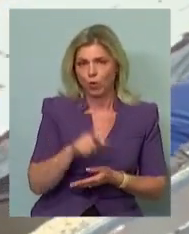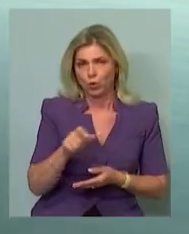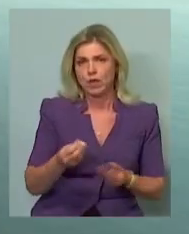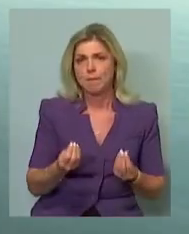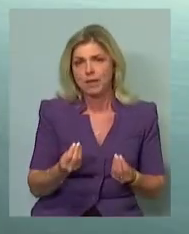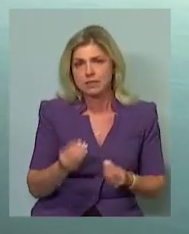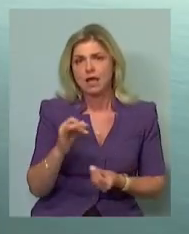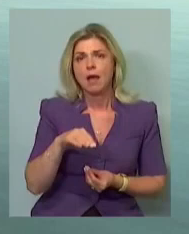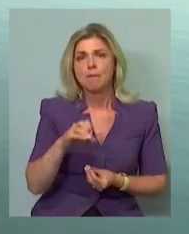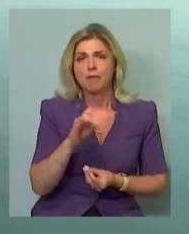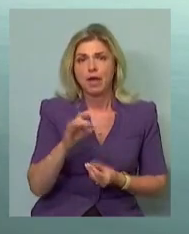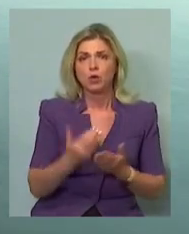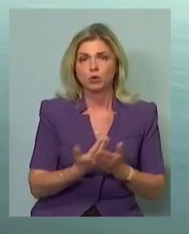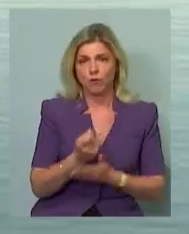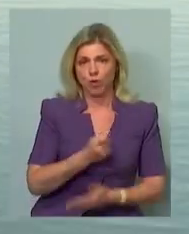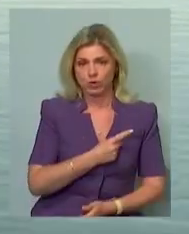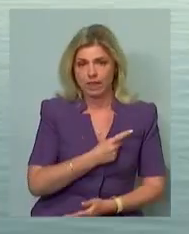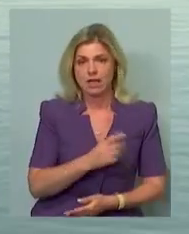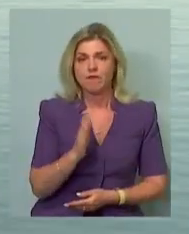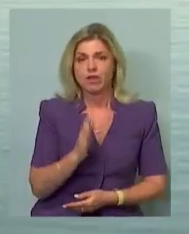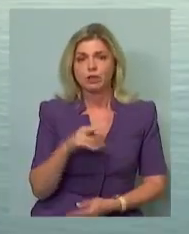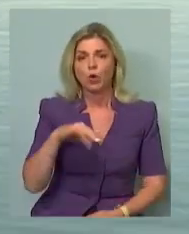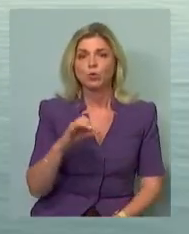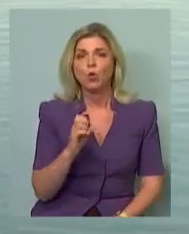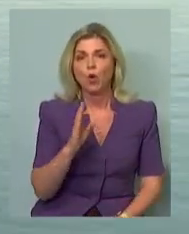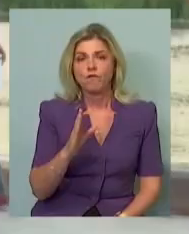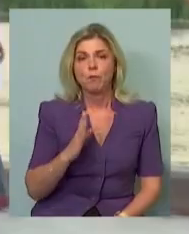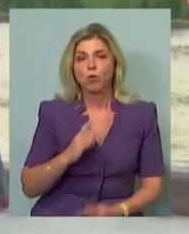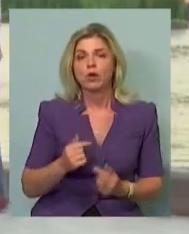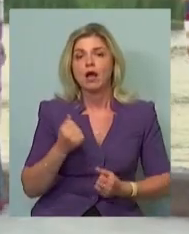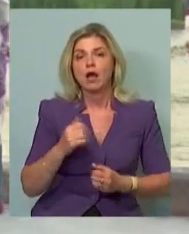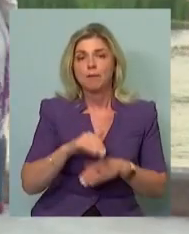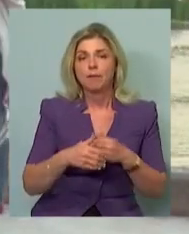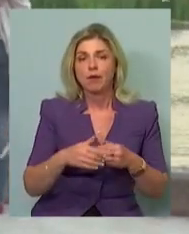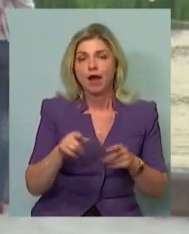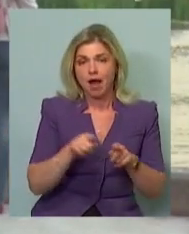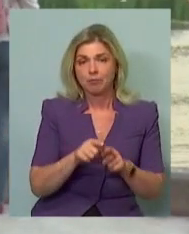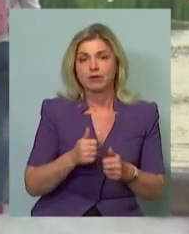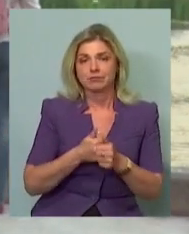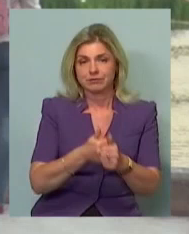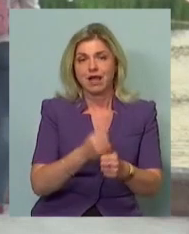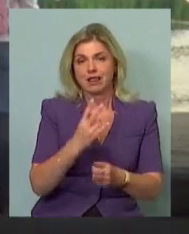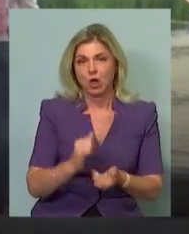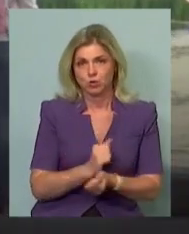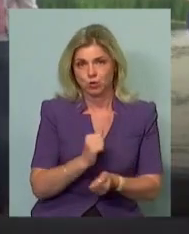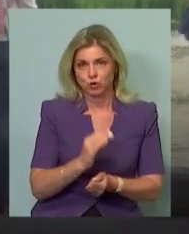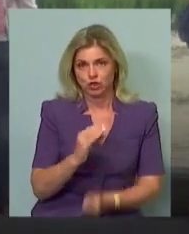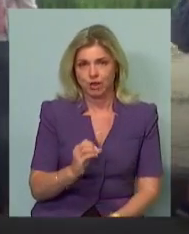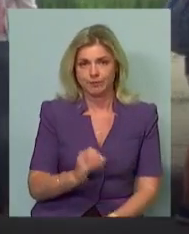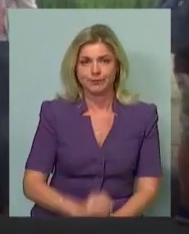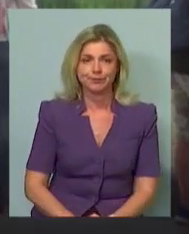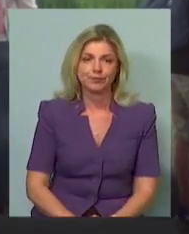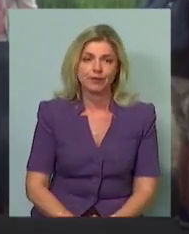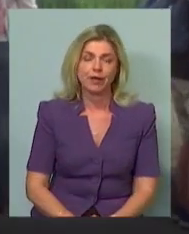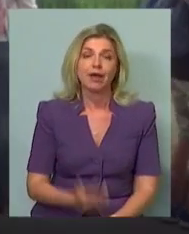мер Нової Одеси. Віталій Луков долатиме дистанцію разом з плавцями, але з сушою. Насправді я приймаю участь у всеколинних